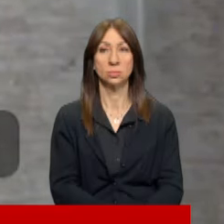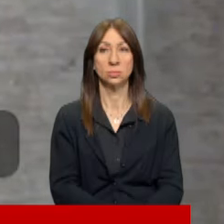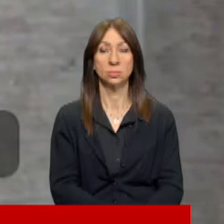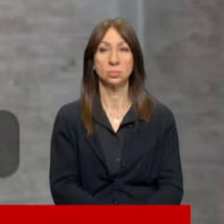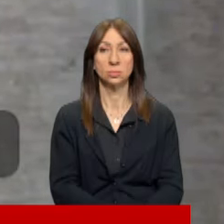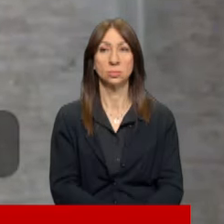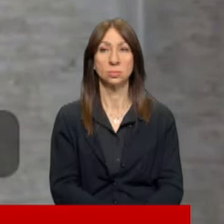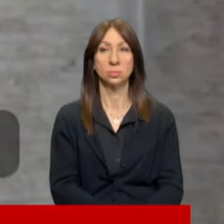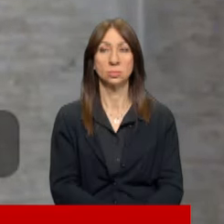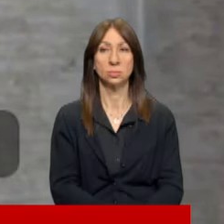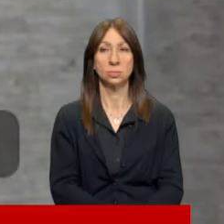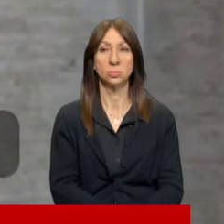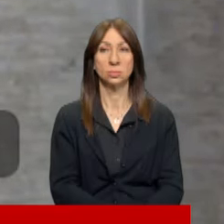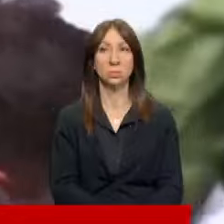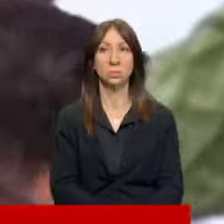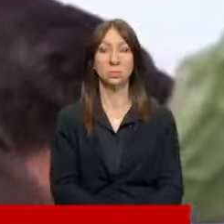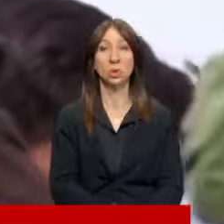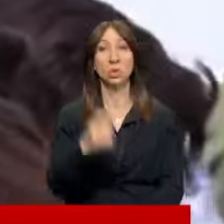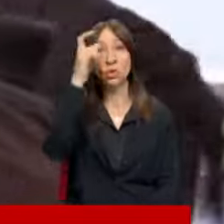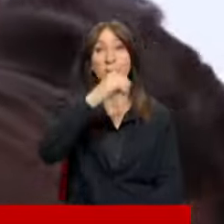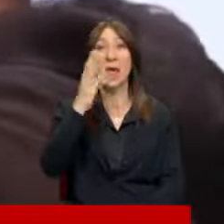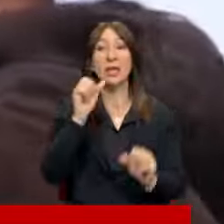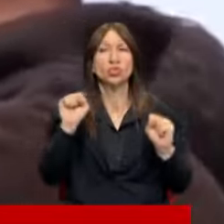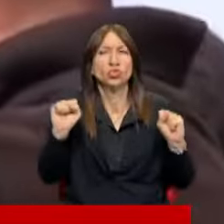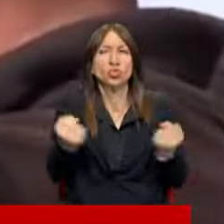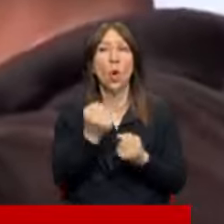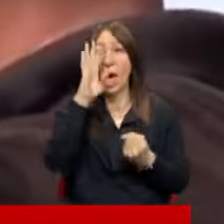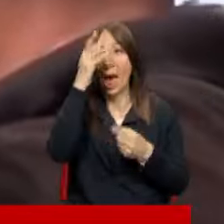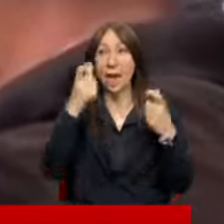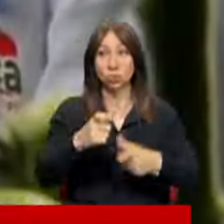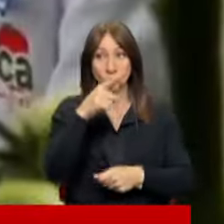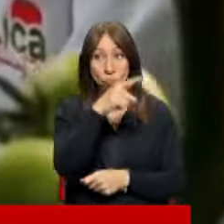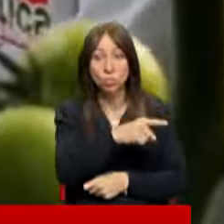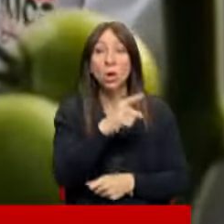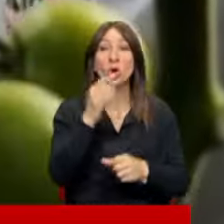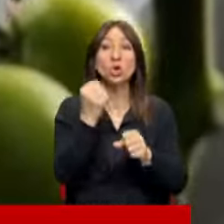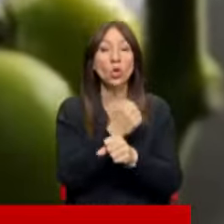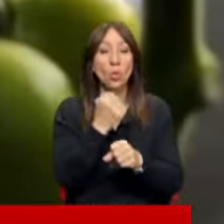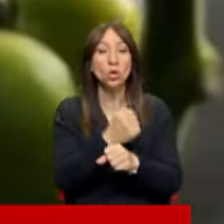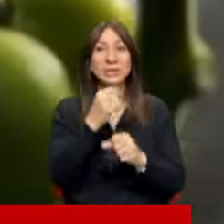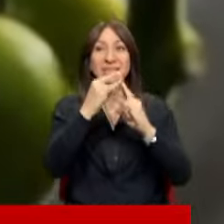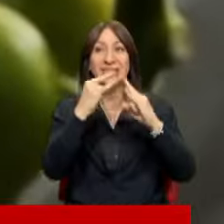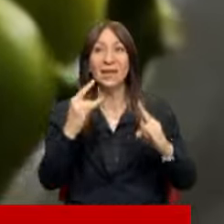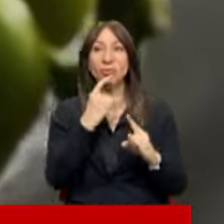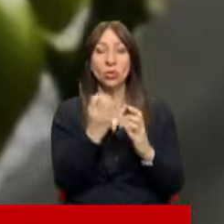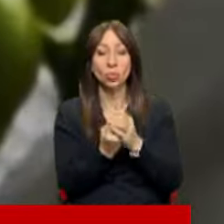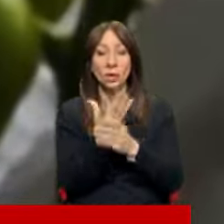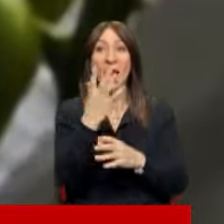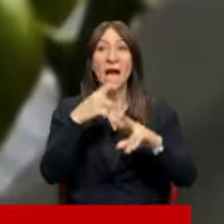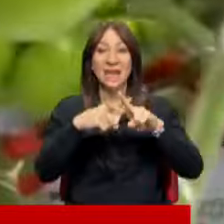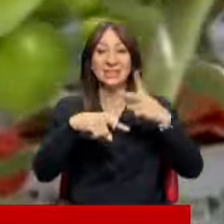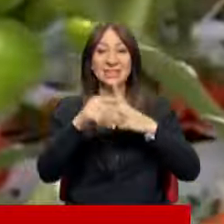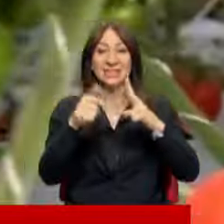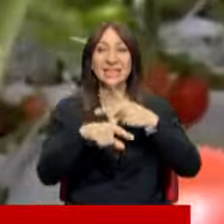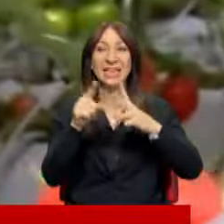ton domates de alsa o kömür parasını ödemez. Türkiye'nin en soğuk illerinden Erzurum'da kömürlü sera ve domates üretimi. Azize